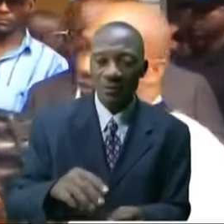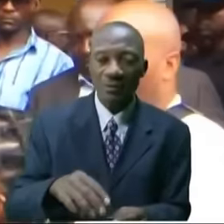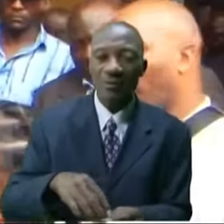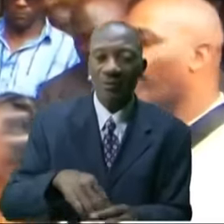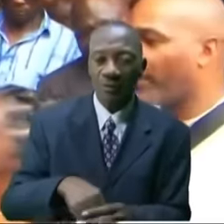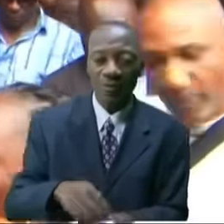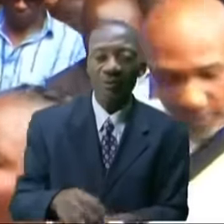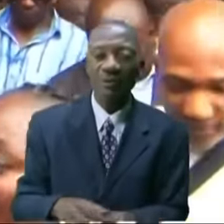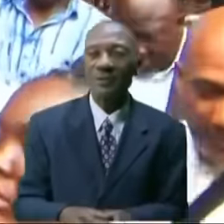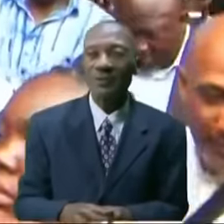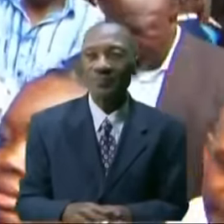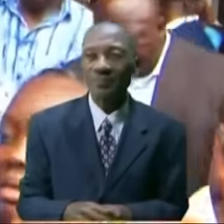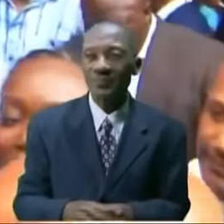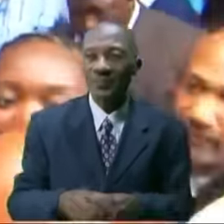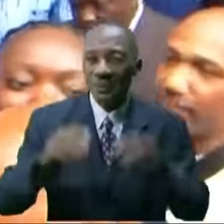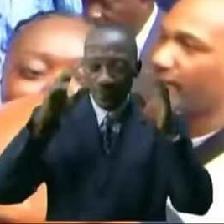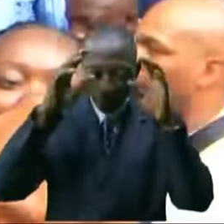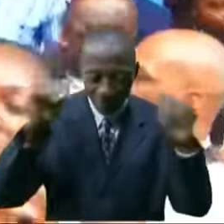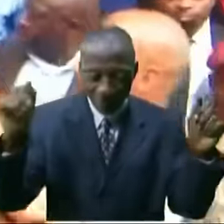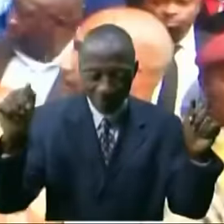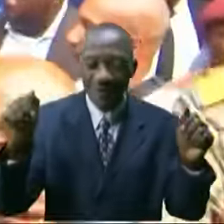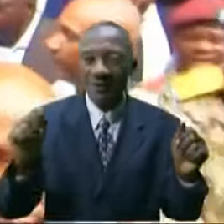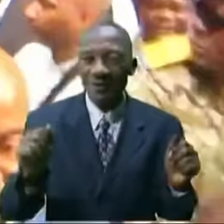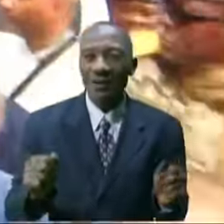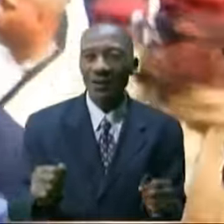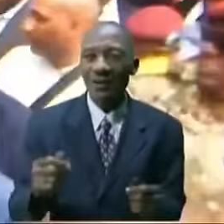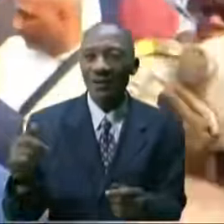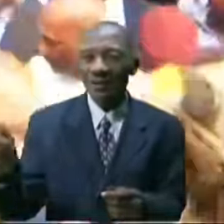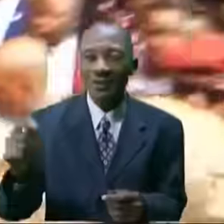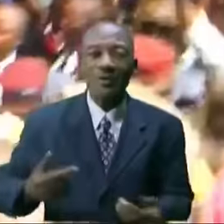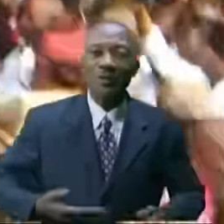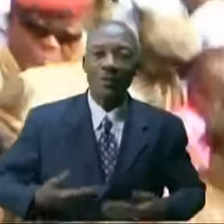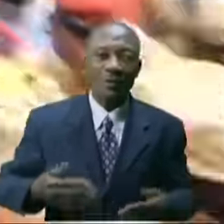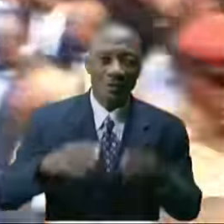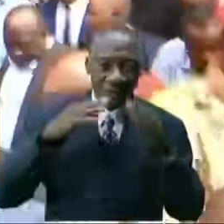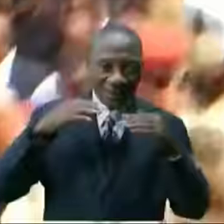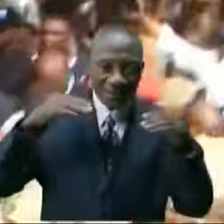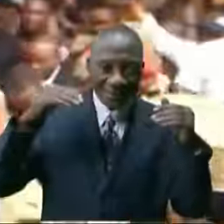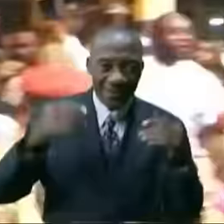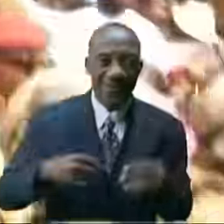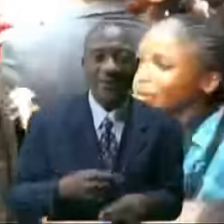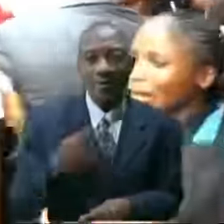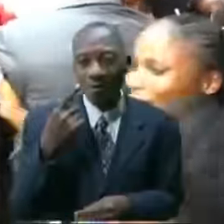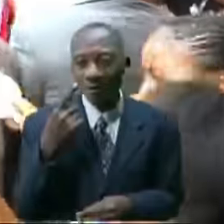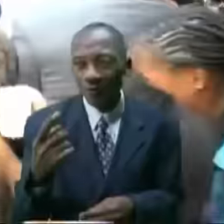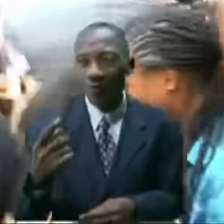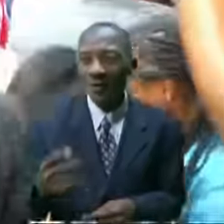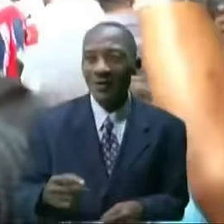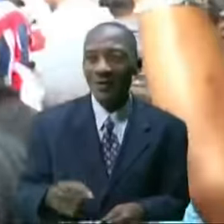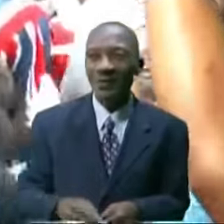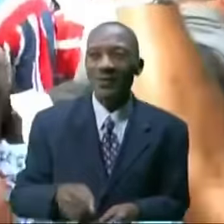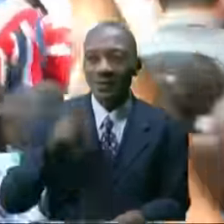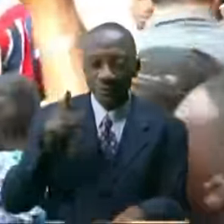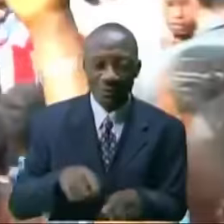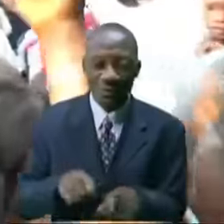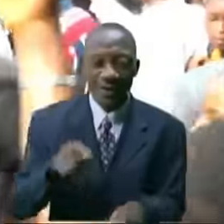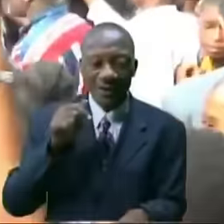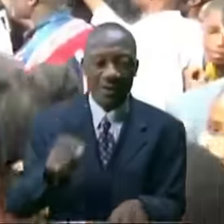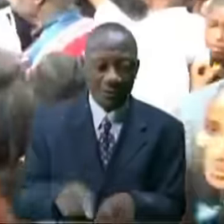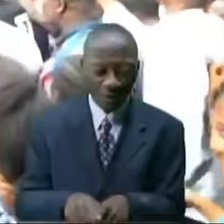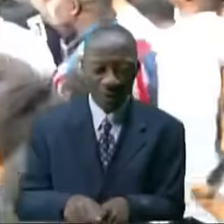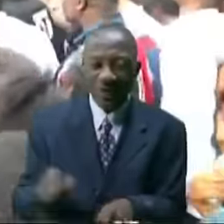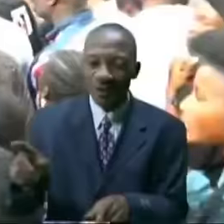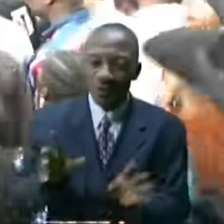un Félix-Antoine Tshisekedi confiant et visiblement très heureux de constater que ses partisans ne l'ont pas suivi pendant les